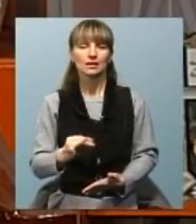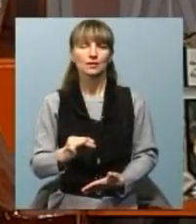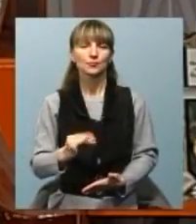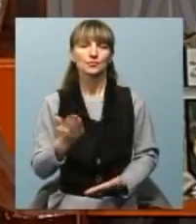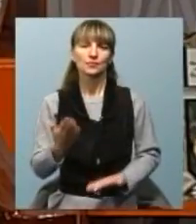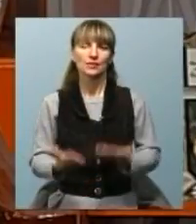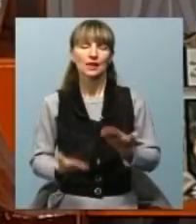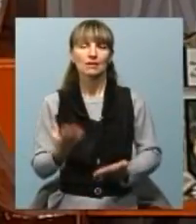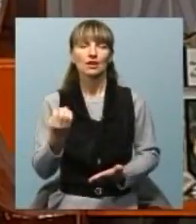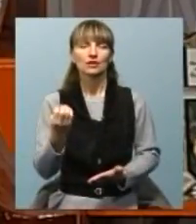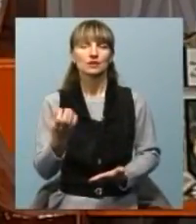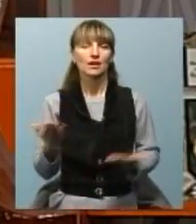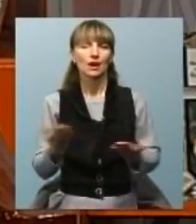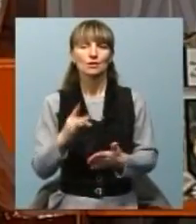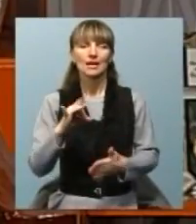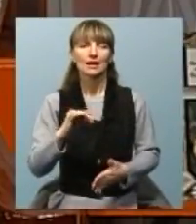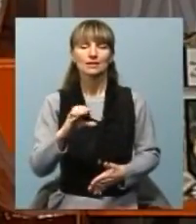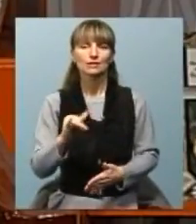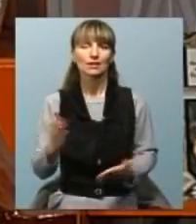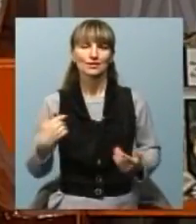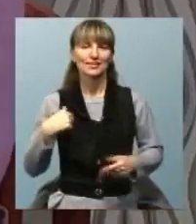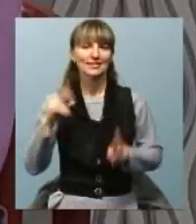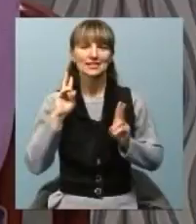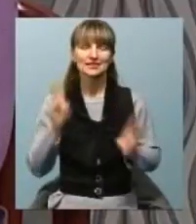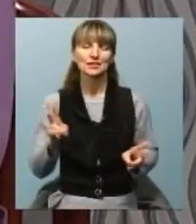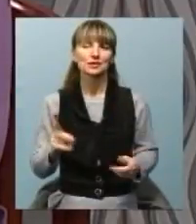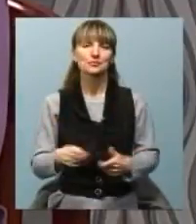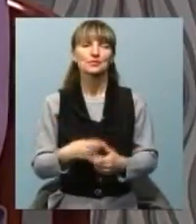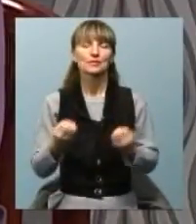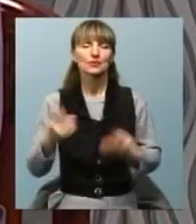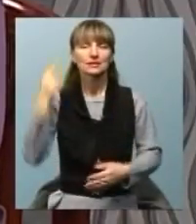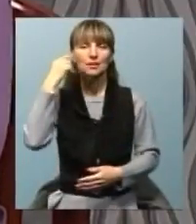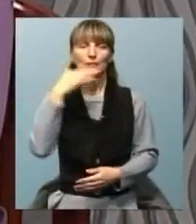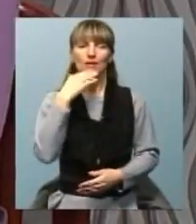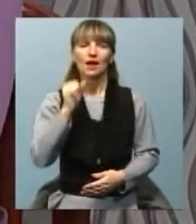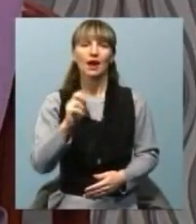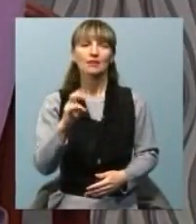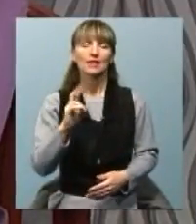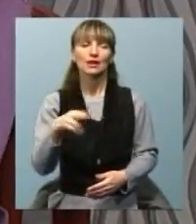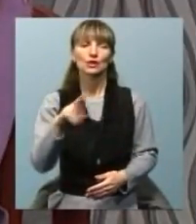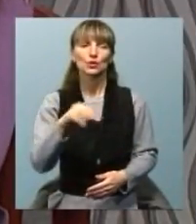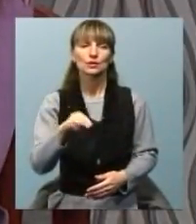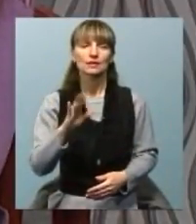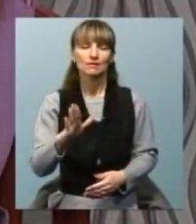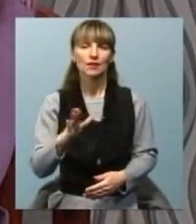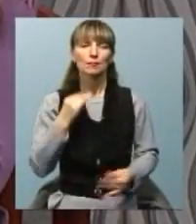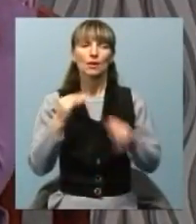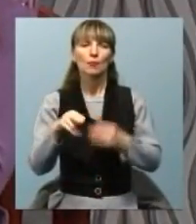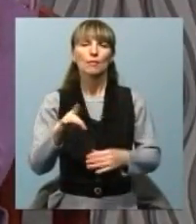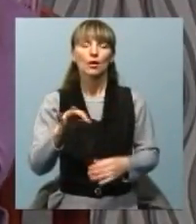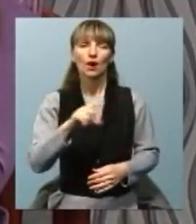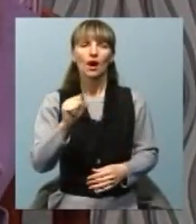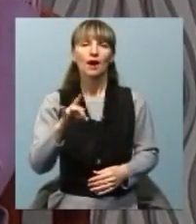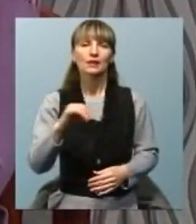напевно, ще якусь рису, яку я не знаю. Або просто знати багато анекдотів. А от поговоримо про харизму. Що